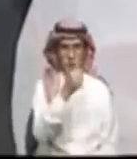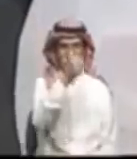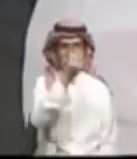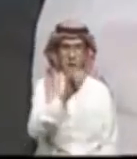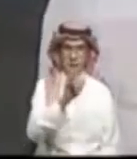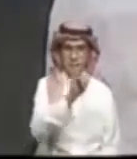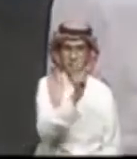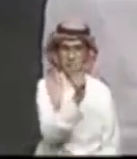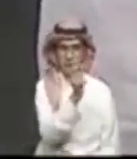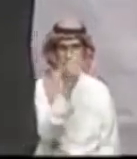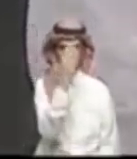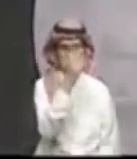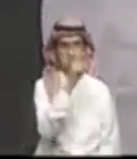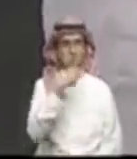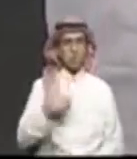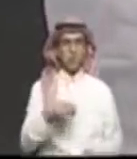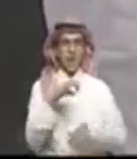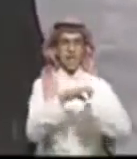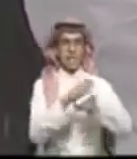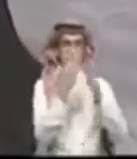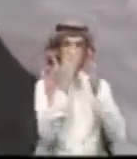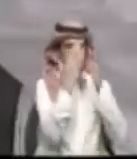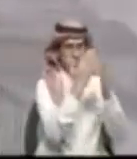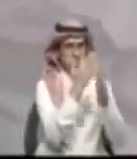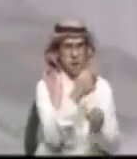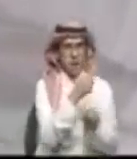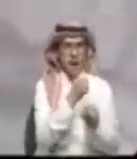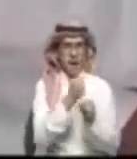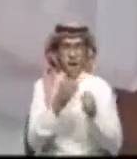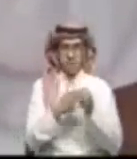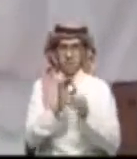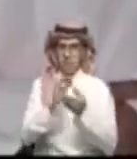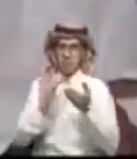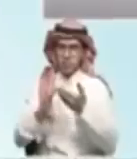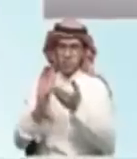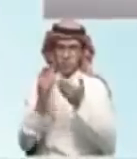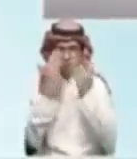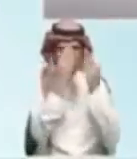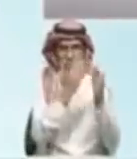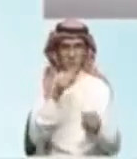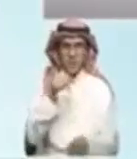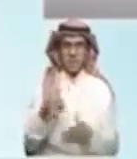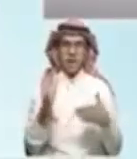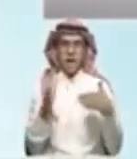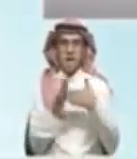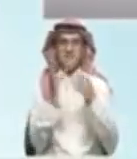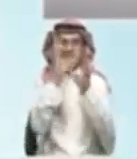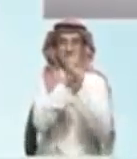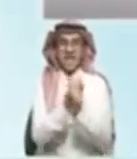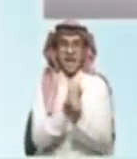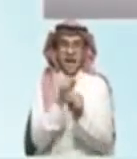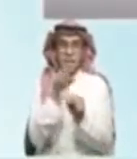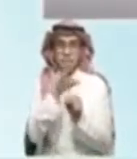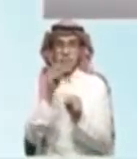لجميع العاملين في وزارة الصحة بالمملكة العربية السعودية لتقديم جل الخدمات لحجاج بيت الله الحرام. اليوم مع نهاية صلاة العشاء فقد